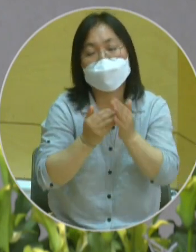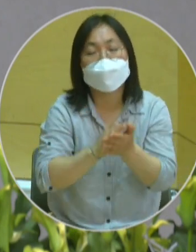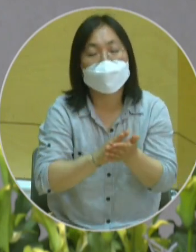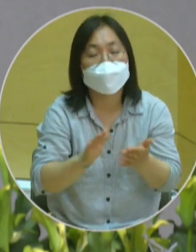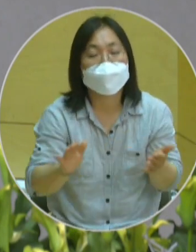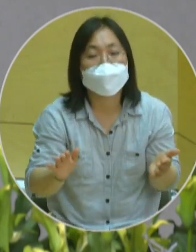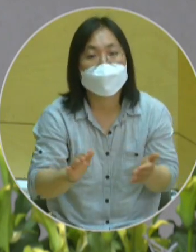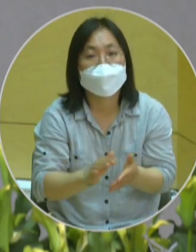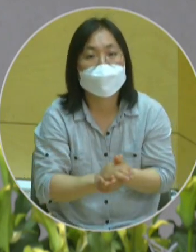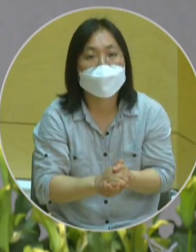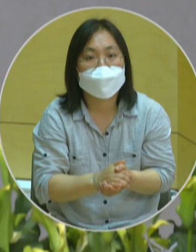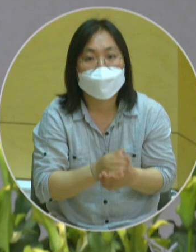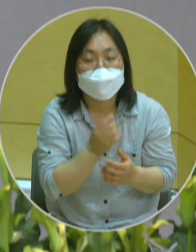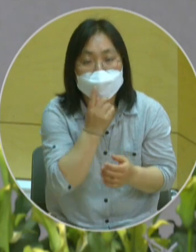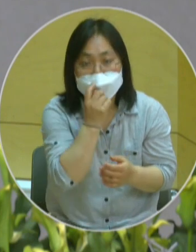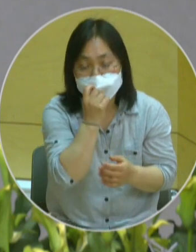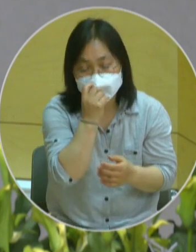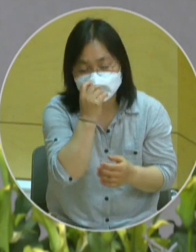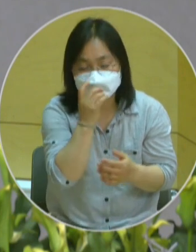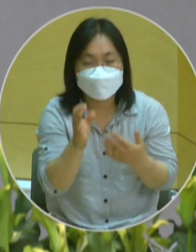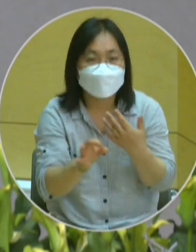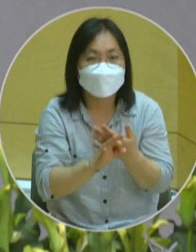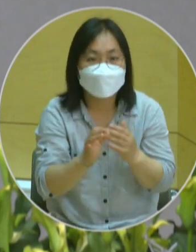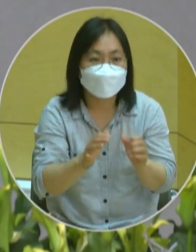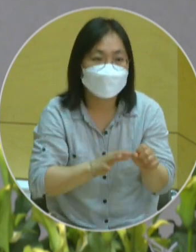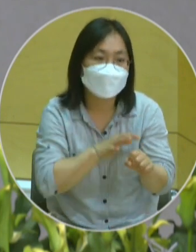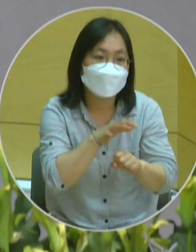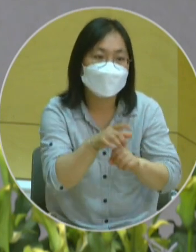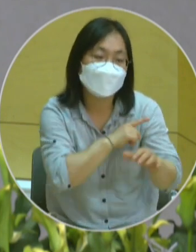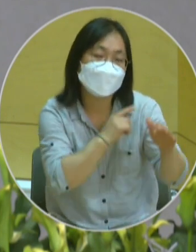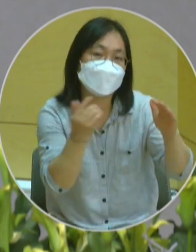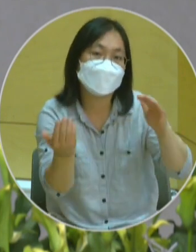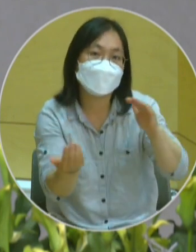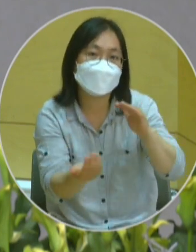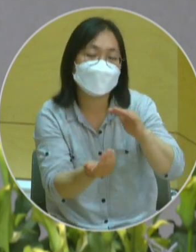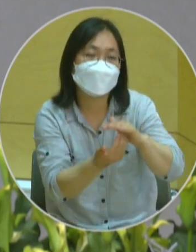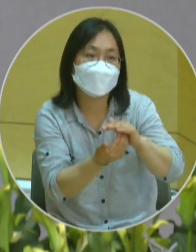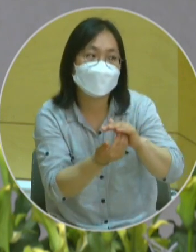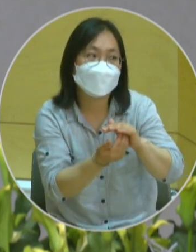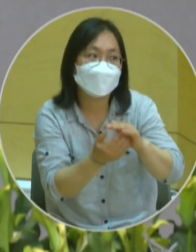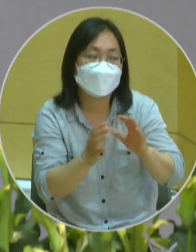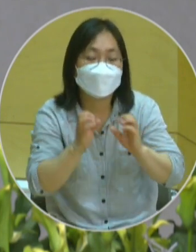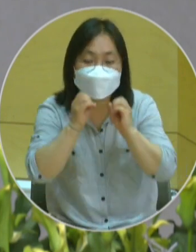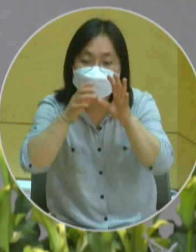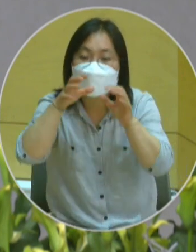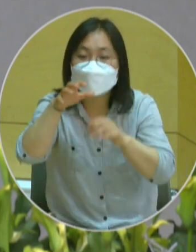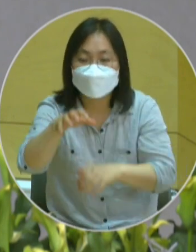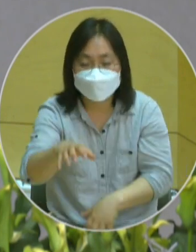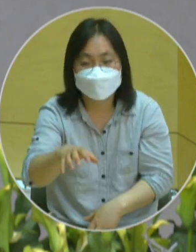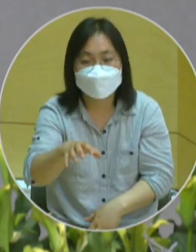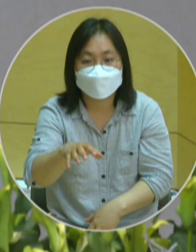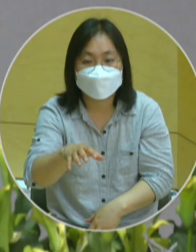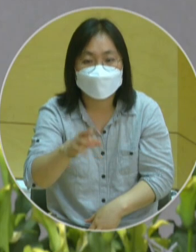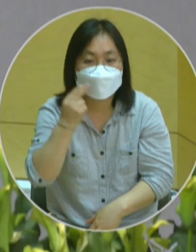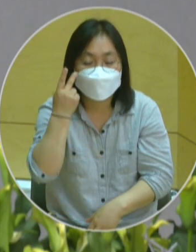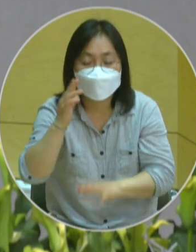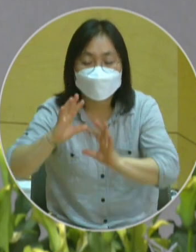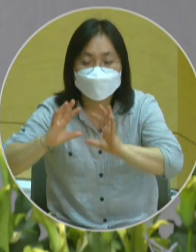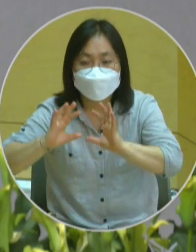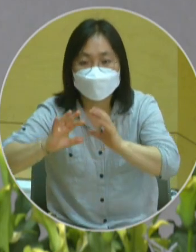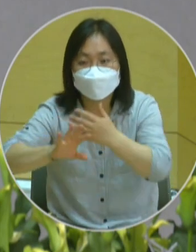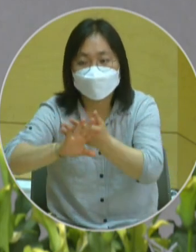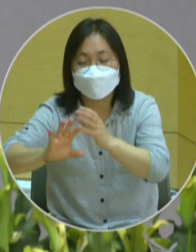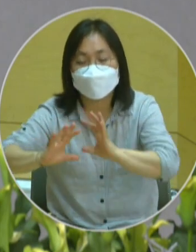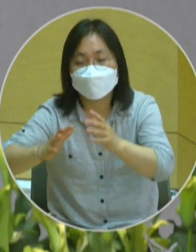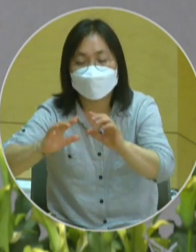세워주셨습니다. 어쩌면 세계 최고의 최대의 선교지가 외국이 아니라